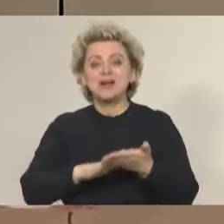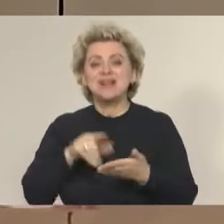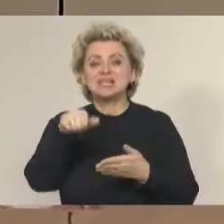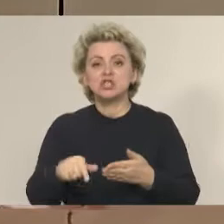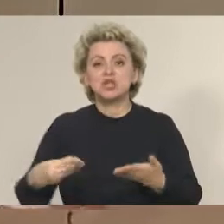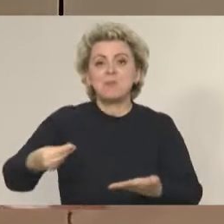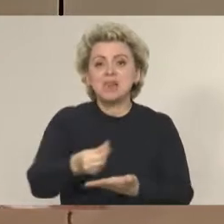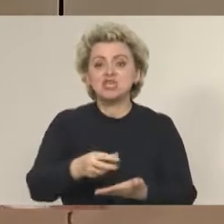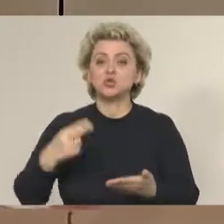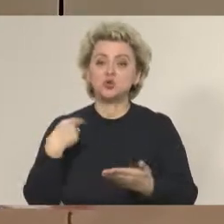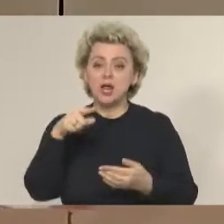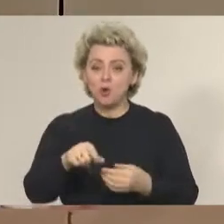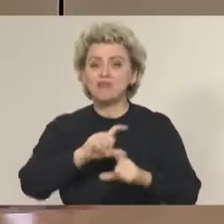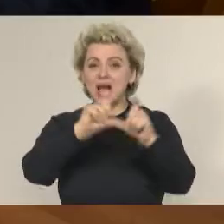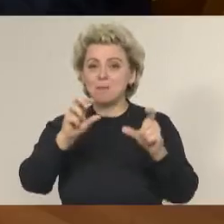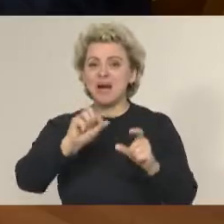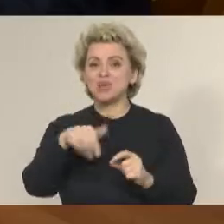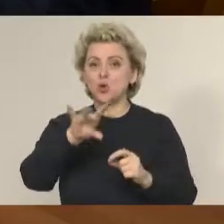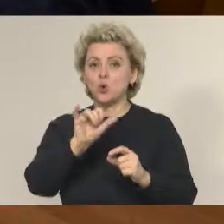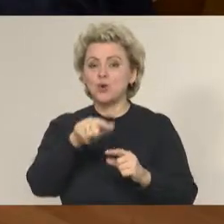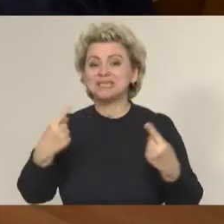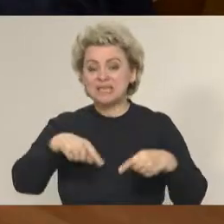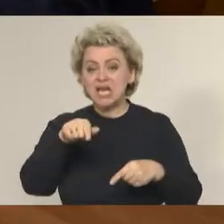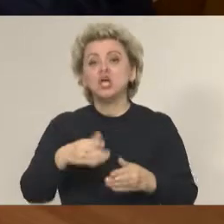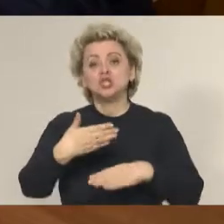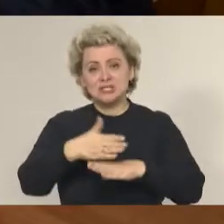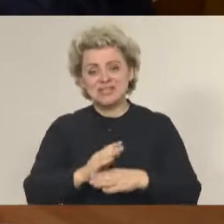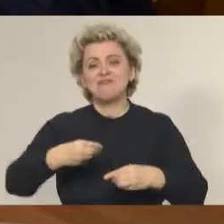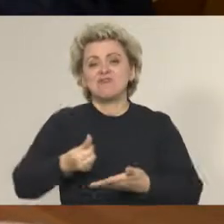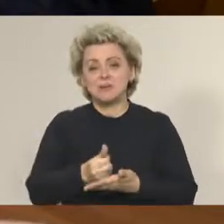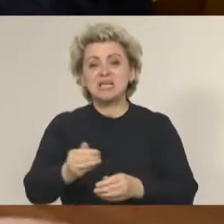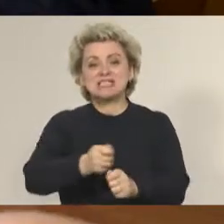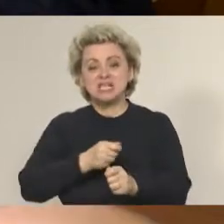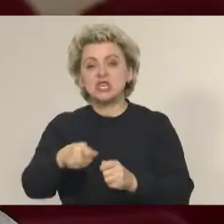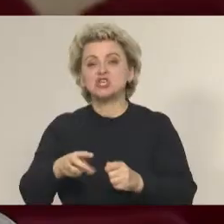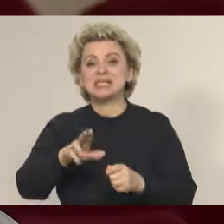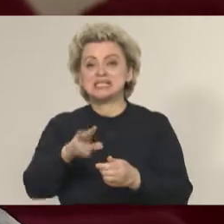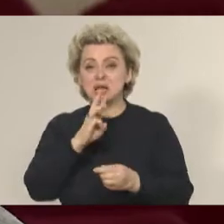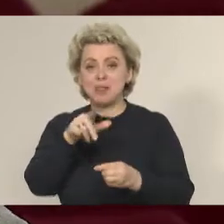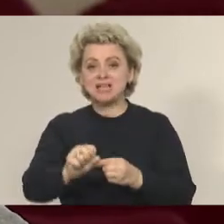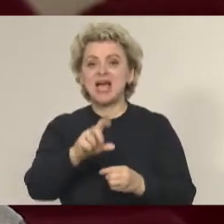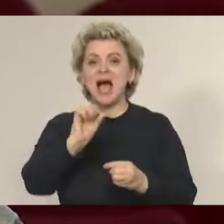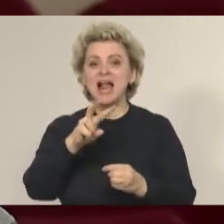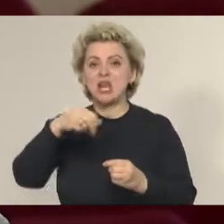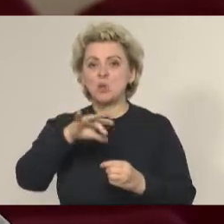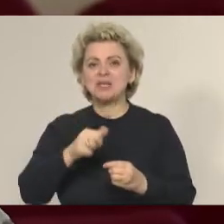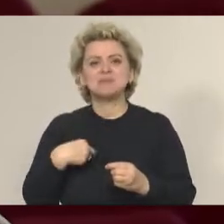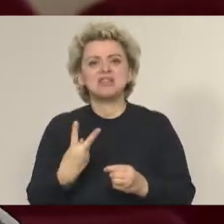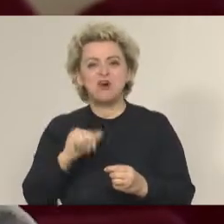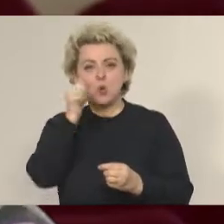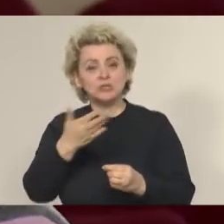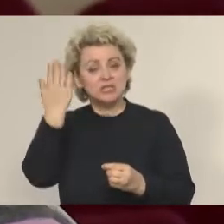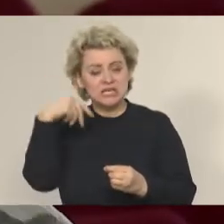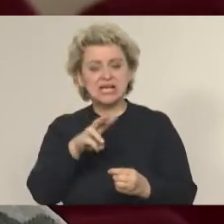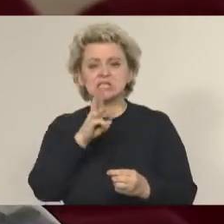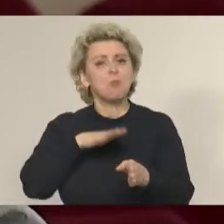и погашение долгов компании банкрота. Идут частичные выплаты задержанных зарплаты и алиментов. Мне два года назад зарплату,